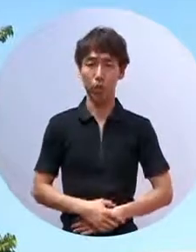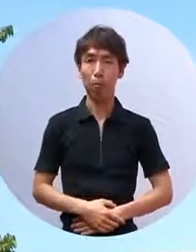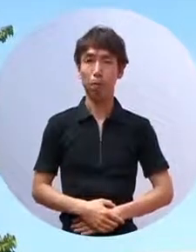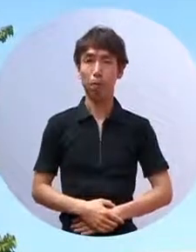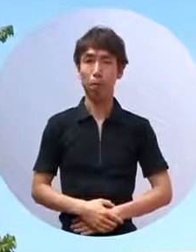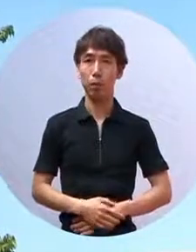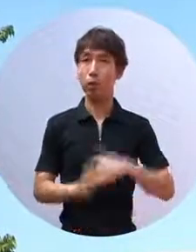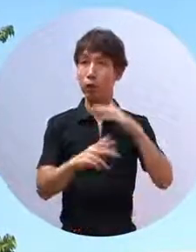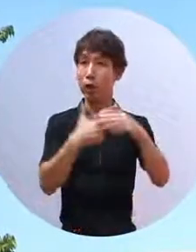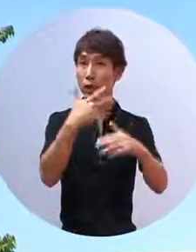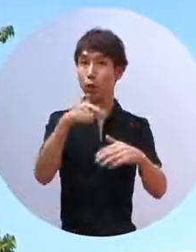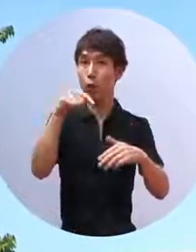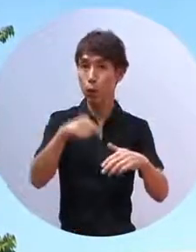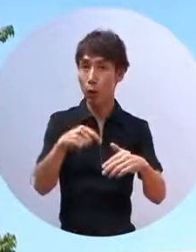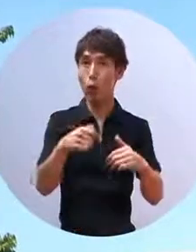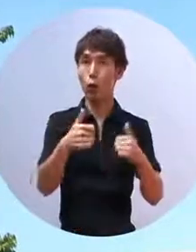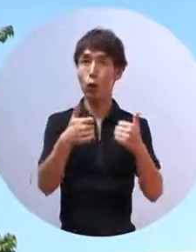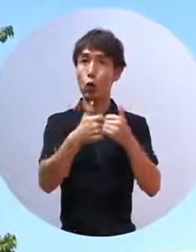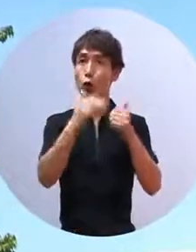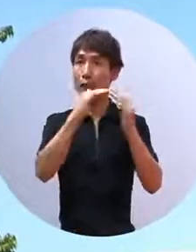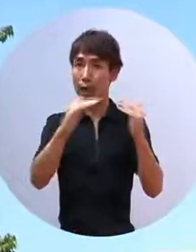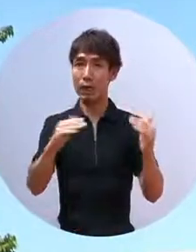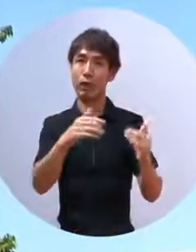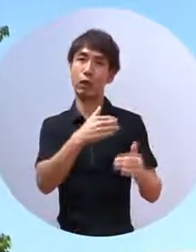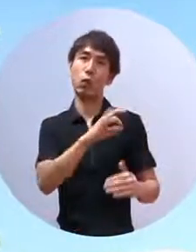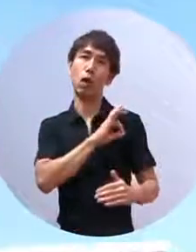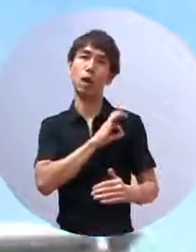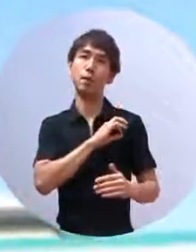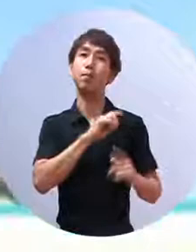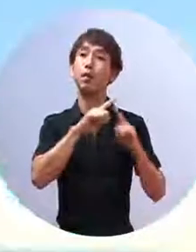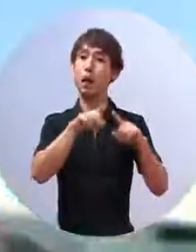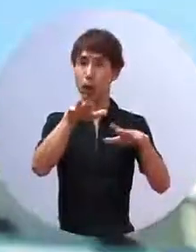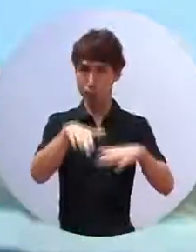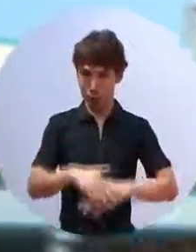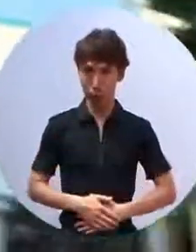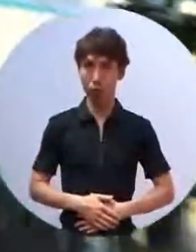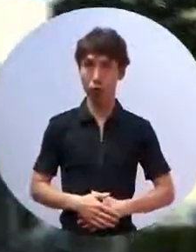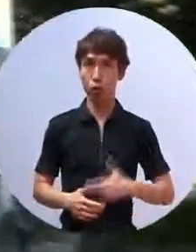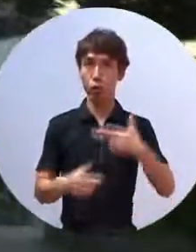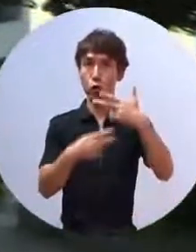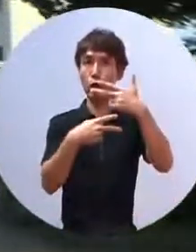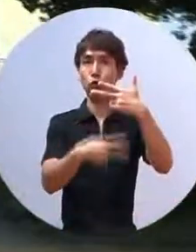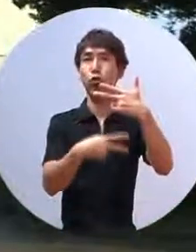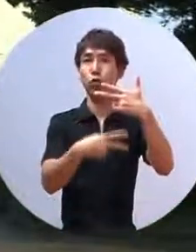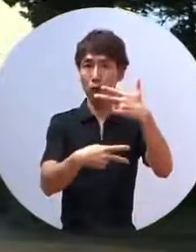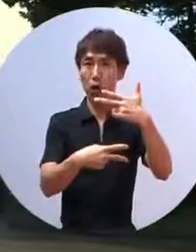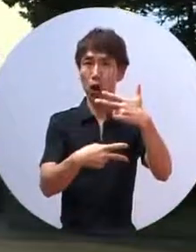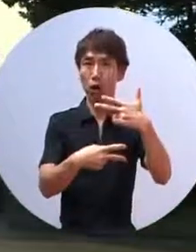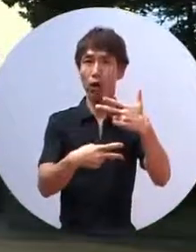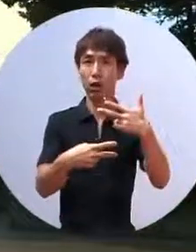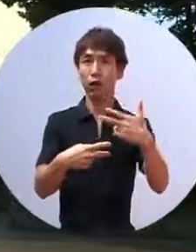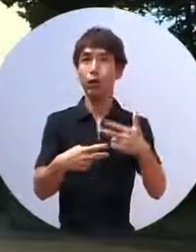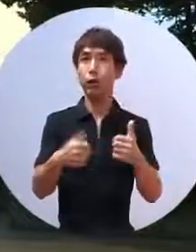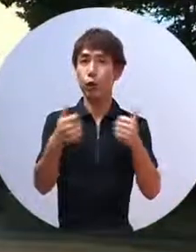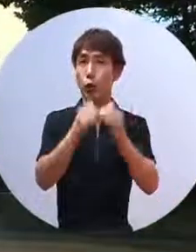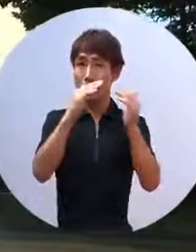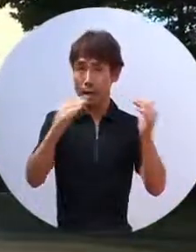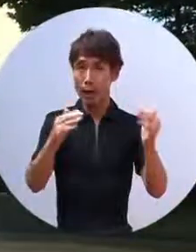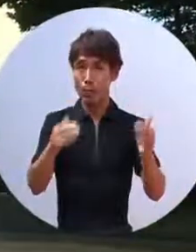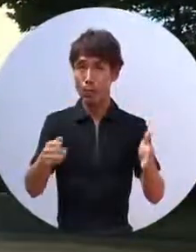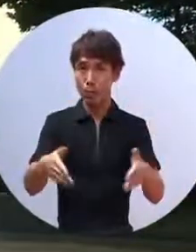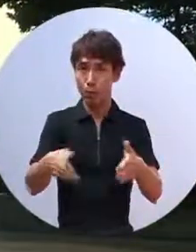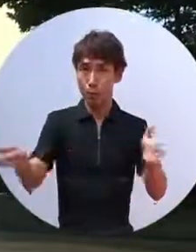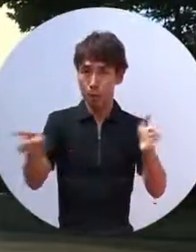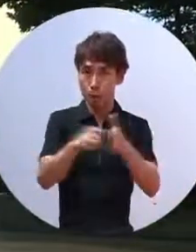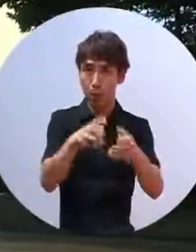藤沢市もこの協議会の会員となっていて、6月2日協議会設立30周年の記念大